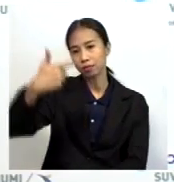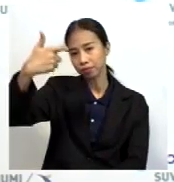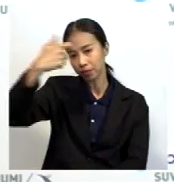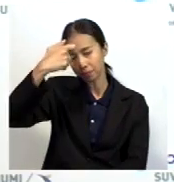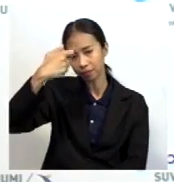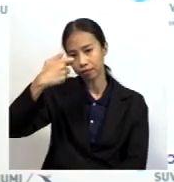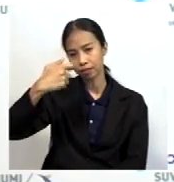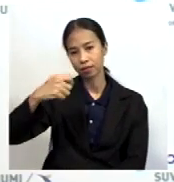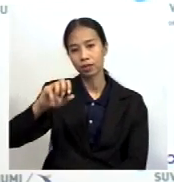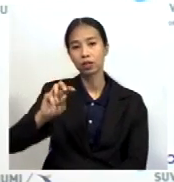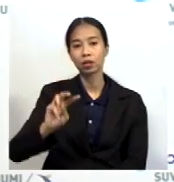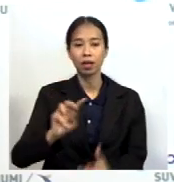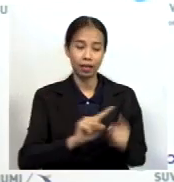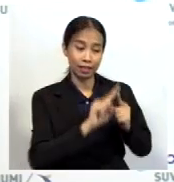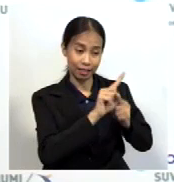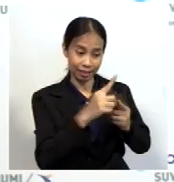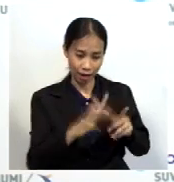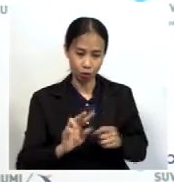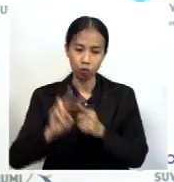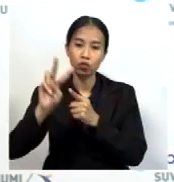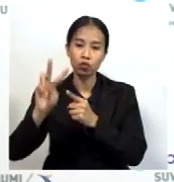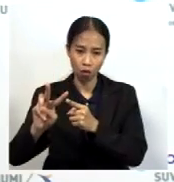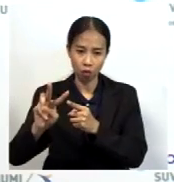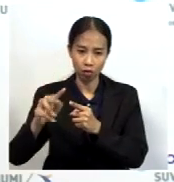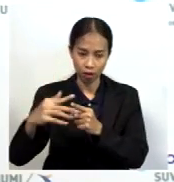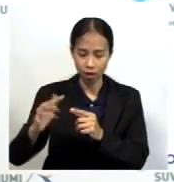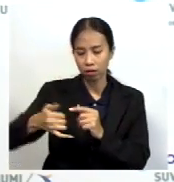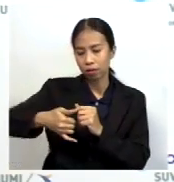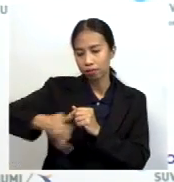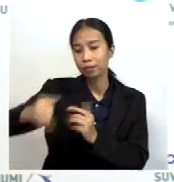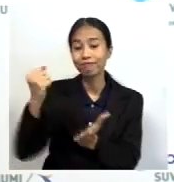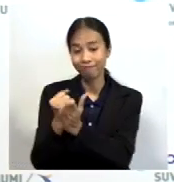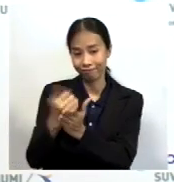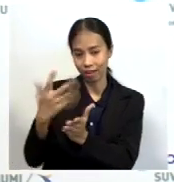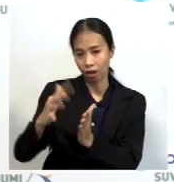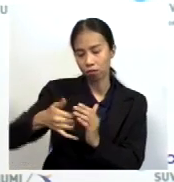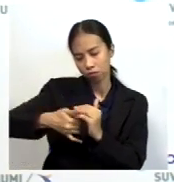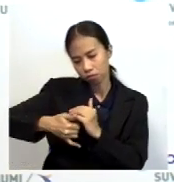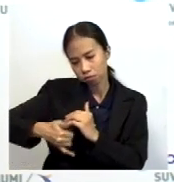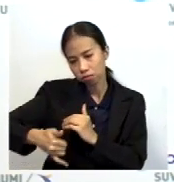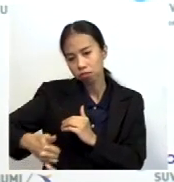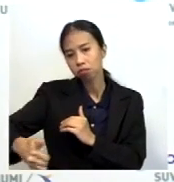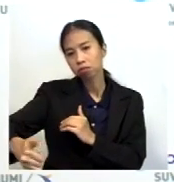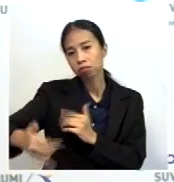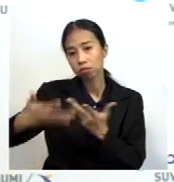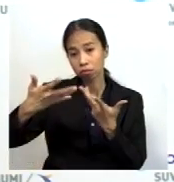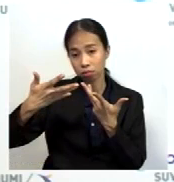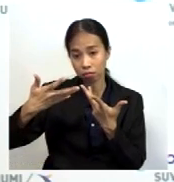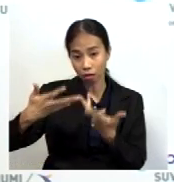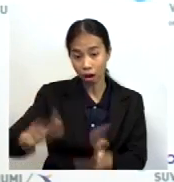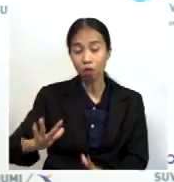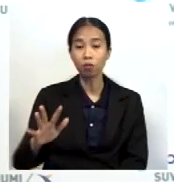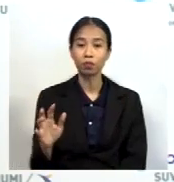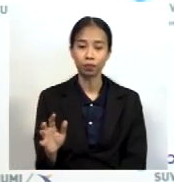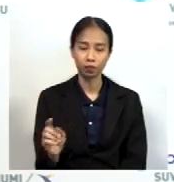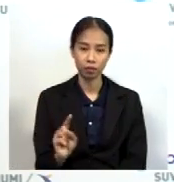2นะครับแล้วถึงผ่านกระบวนการตำรวจตรวจคนเข้าเมืองจากนั้นเนี่ยเมื่อผู้เดินทางเข้าประเทศเนี่ย